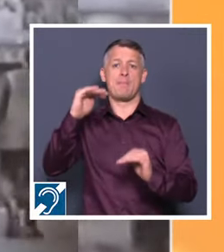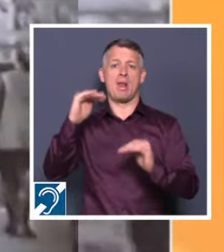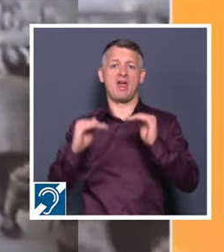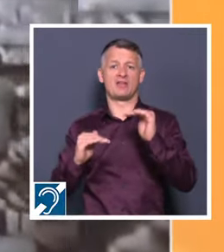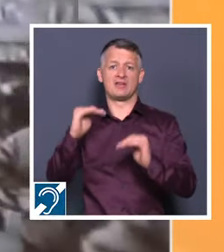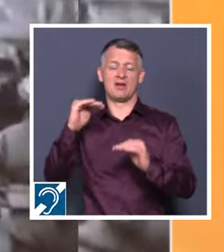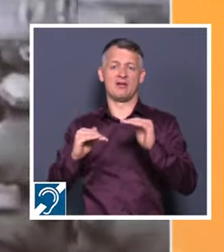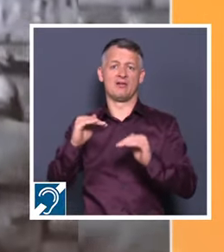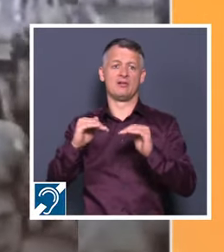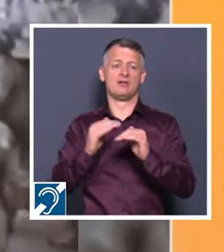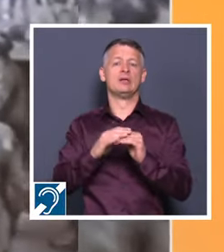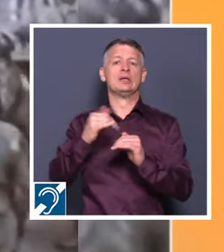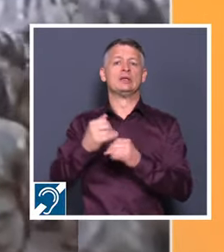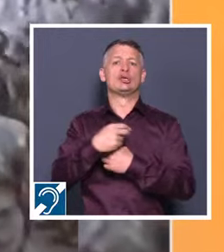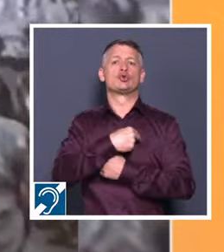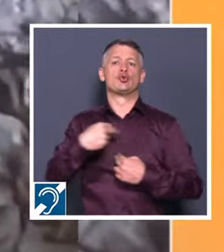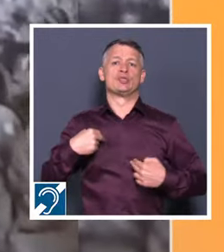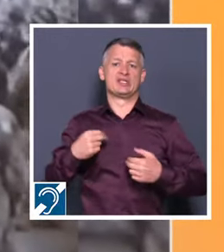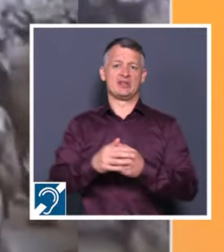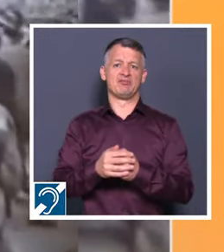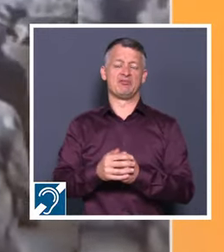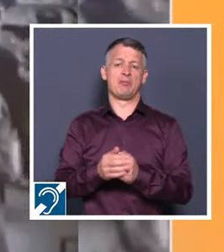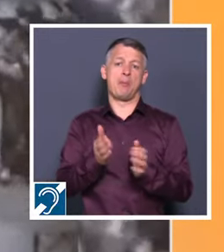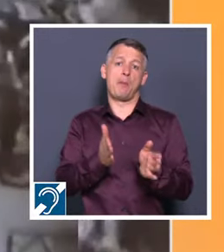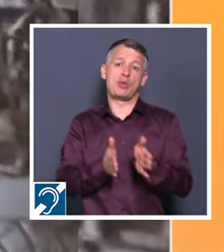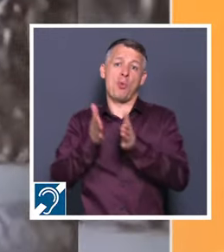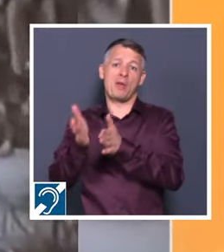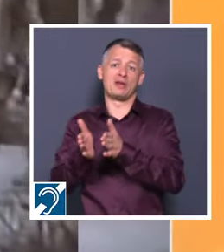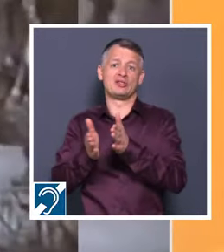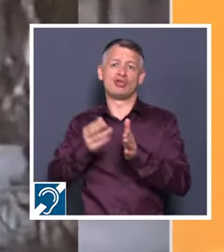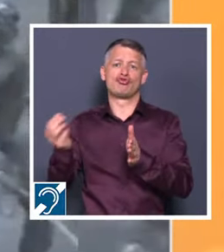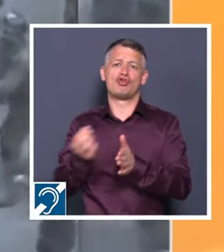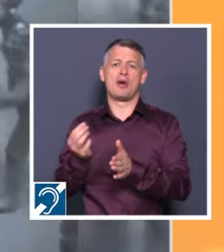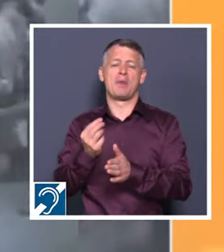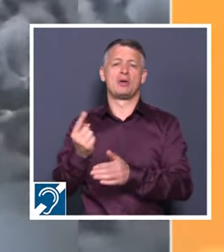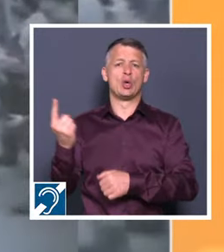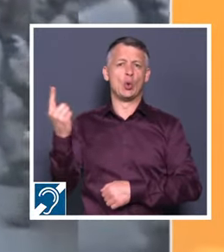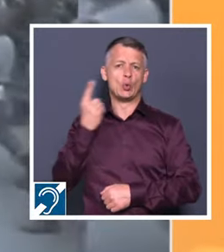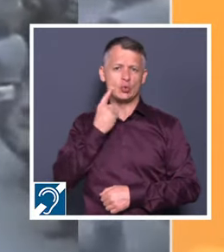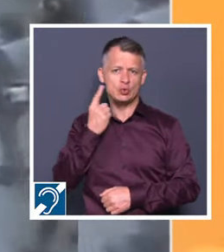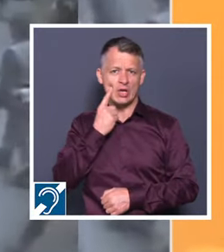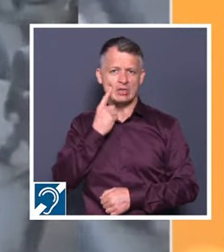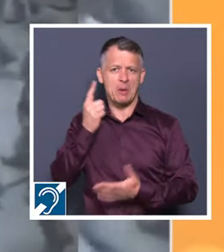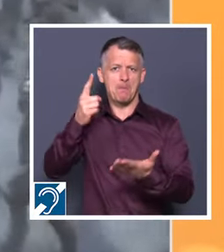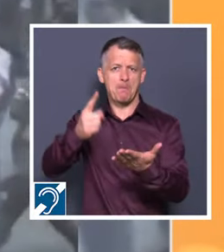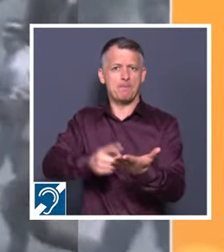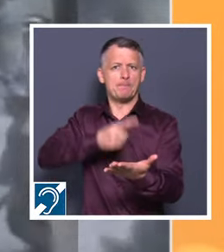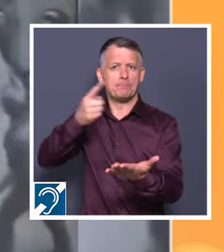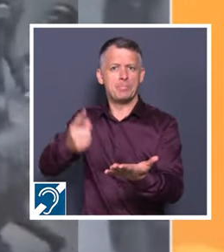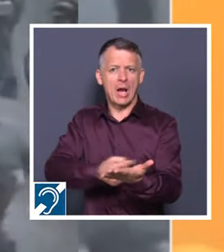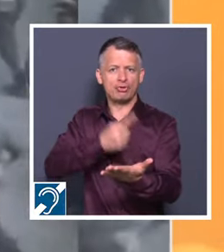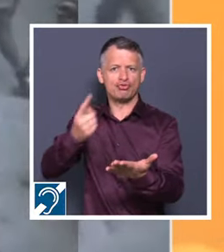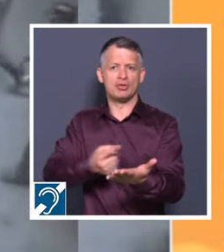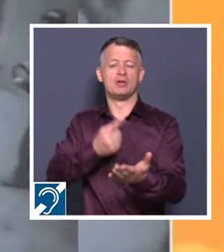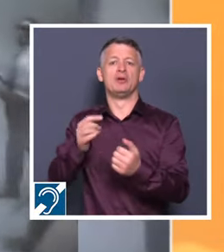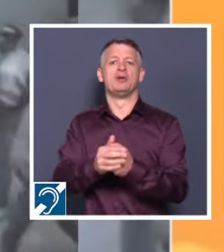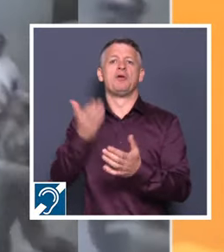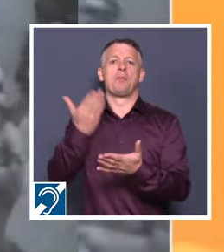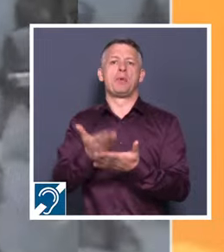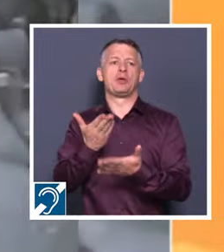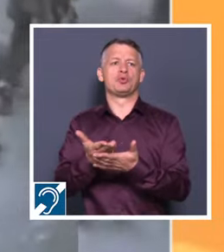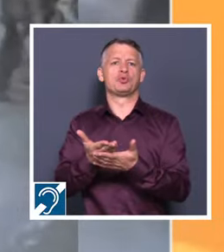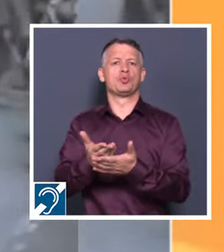justiției. Sigur că, pe de o parte, e cea mai rușinoasă pagină din capitolul tranziției românești.